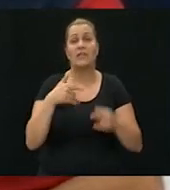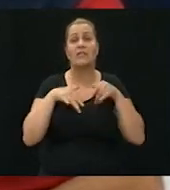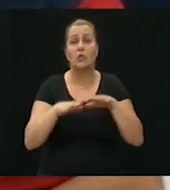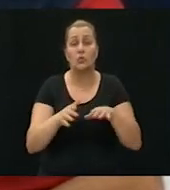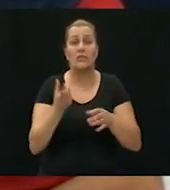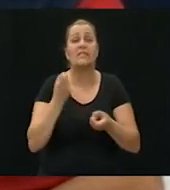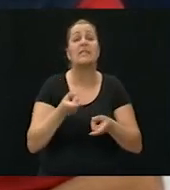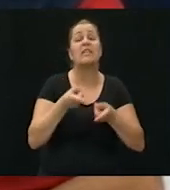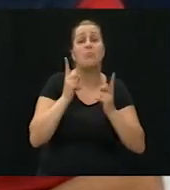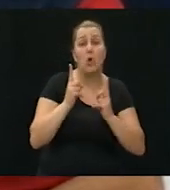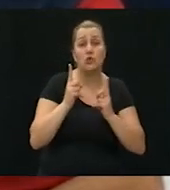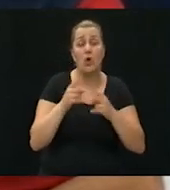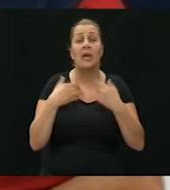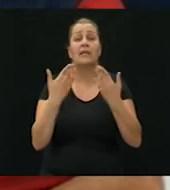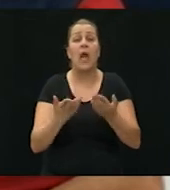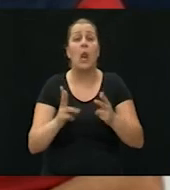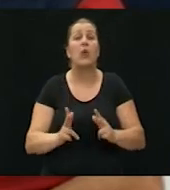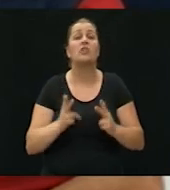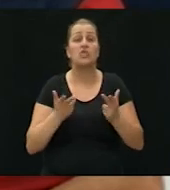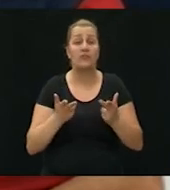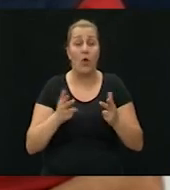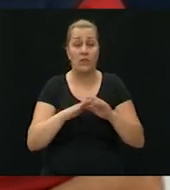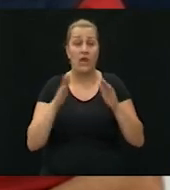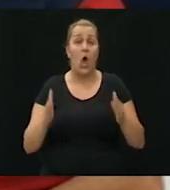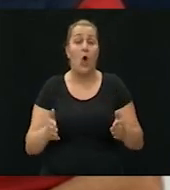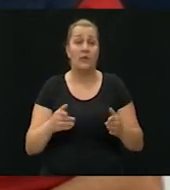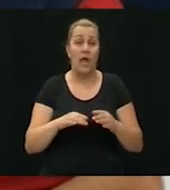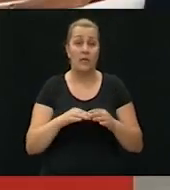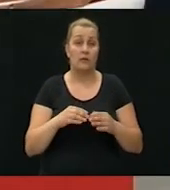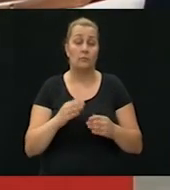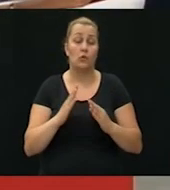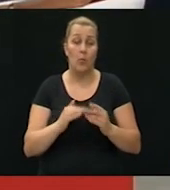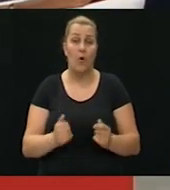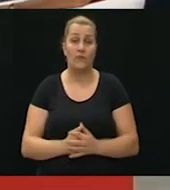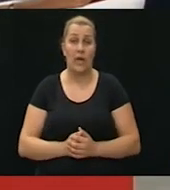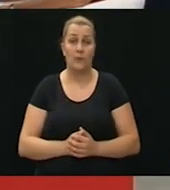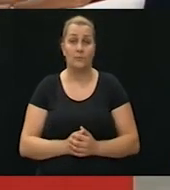ljudi porijeklom iz Imotske krajine položilo je život na oltar domovine. Evo,